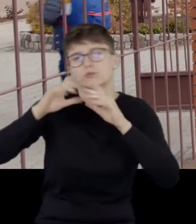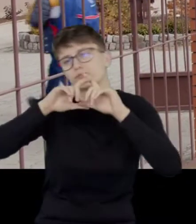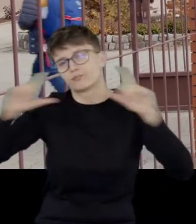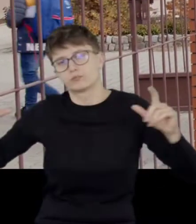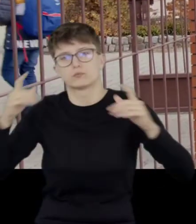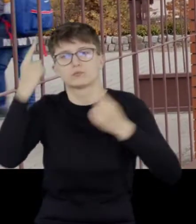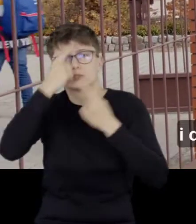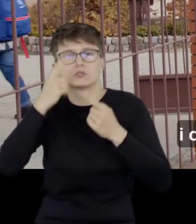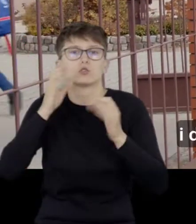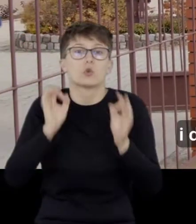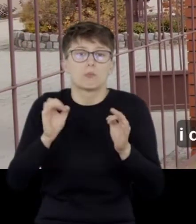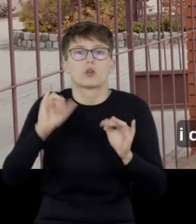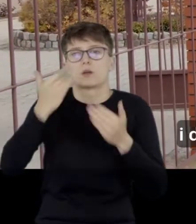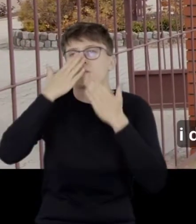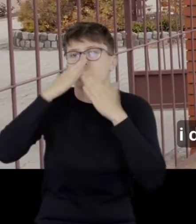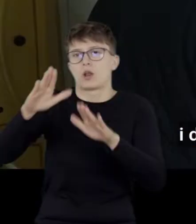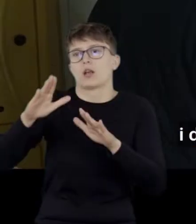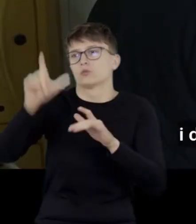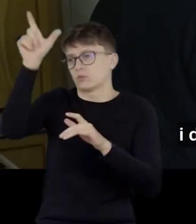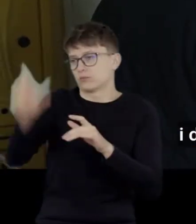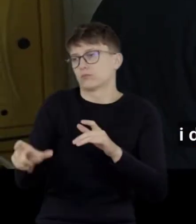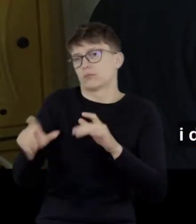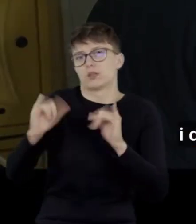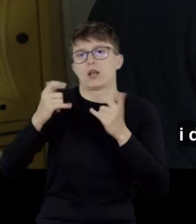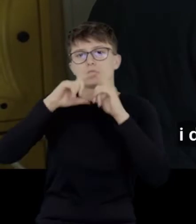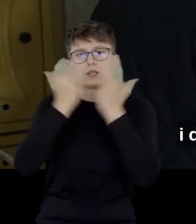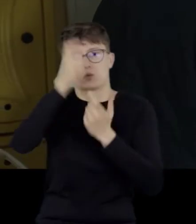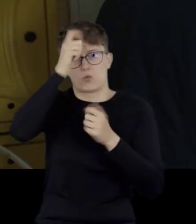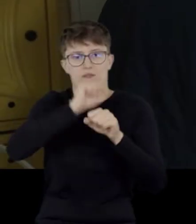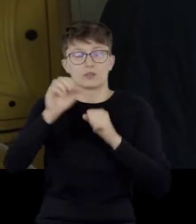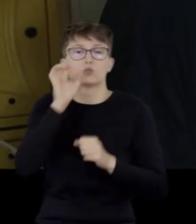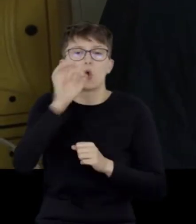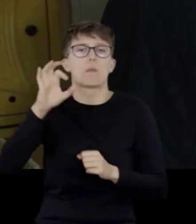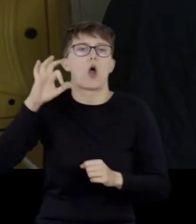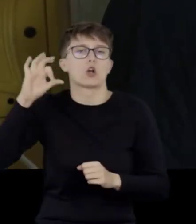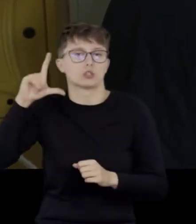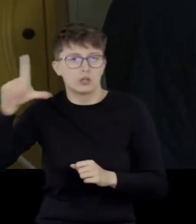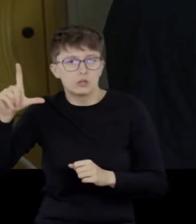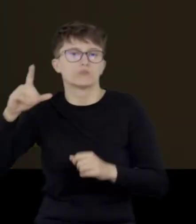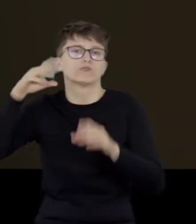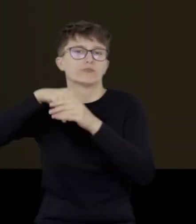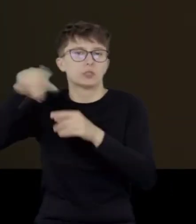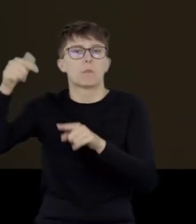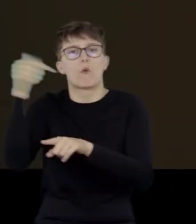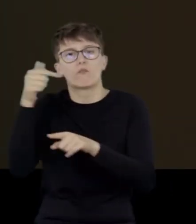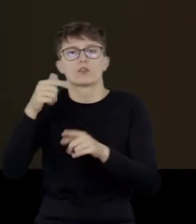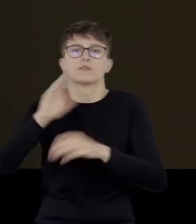przestrzenie i obszary. Dopiero wtedy pokazuje nam się obraz całego człowieka. Dobry OSL-owiec przede wszystkim